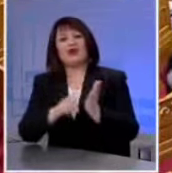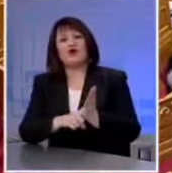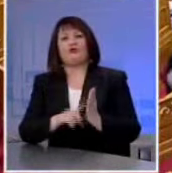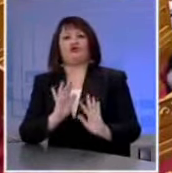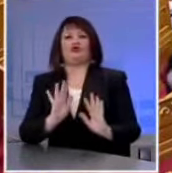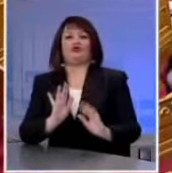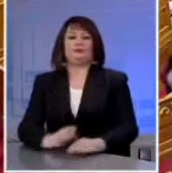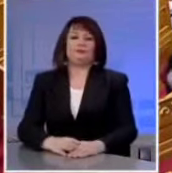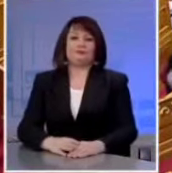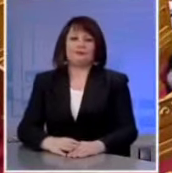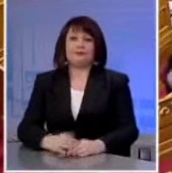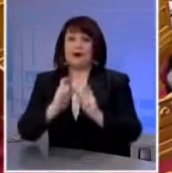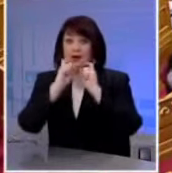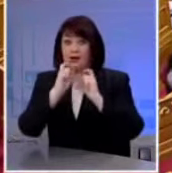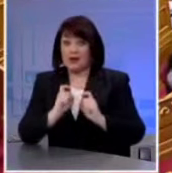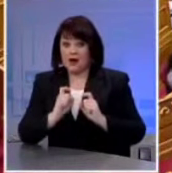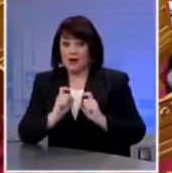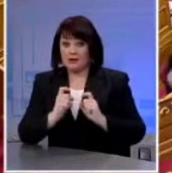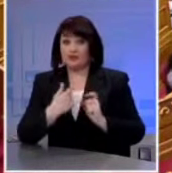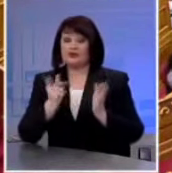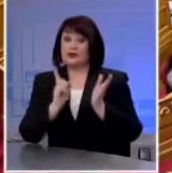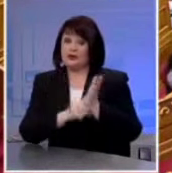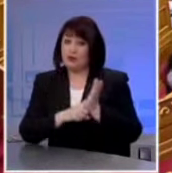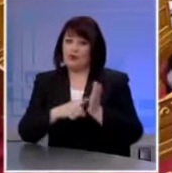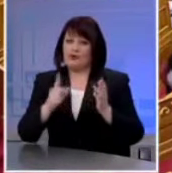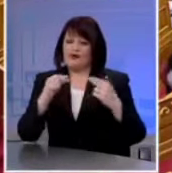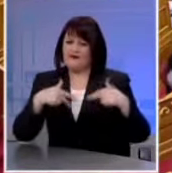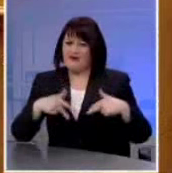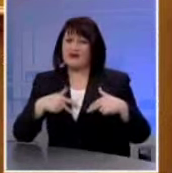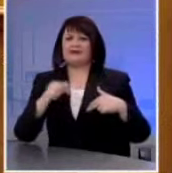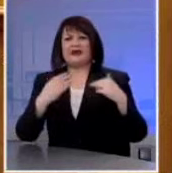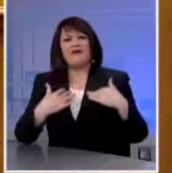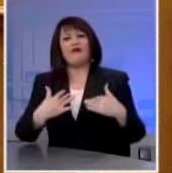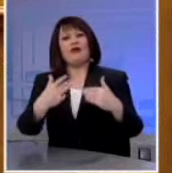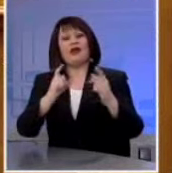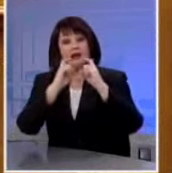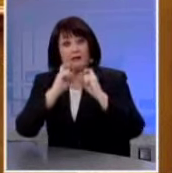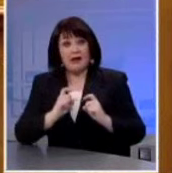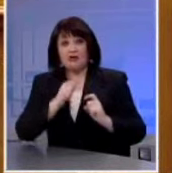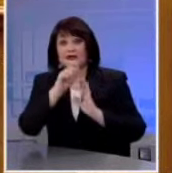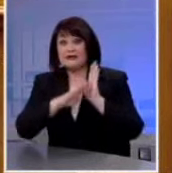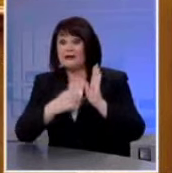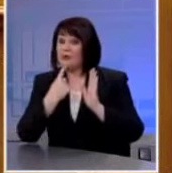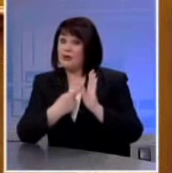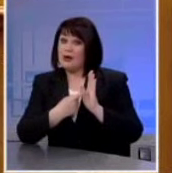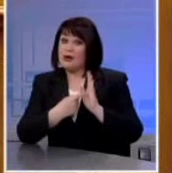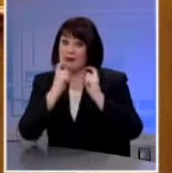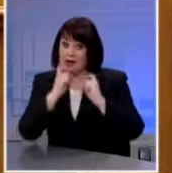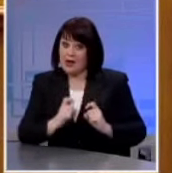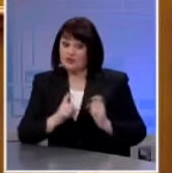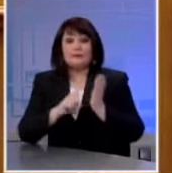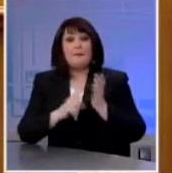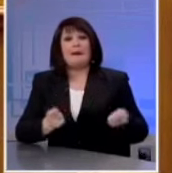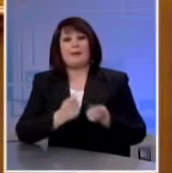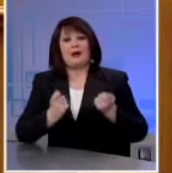Χρέος και αποστολή της εκτελεστικής αλλά και της νομοθετικής εξουσίας με βάση το ίδιο το Σύνταγμα